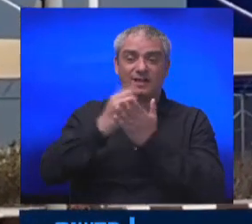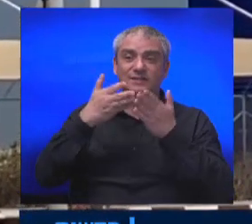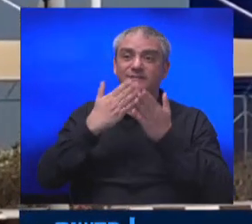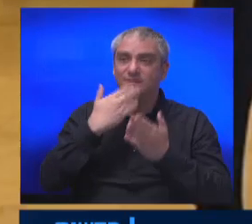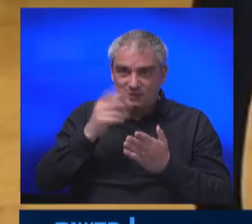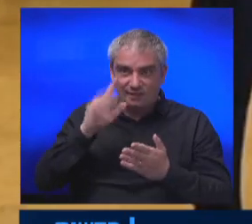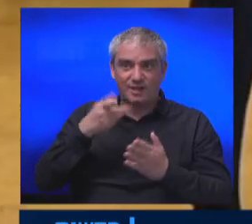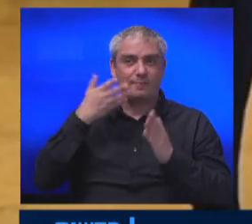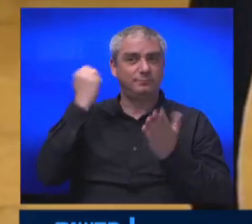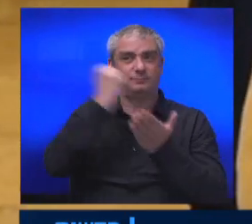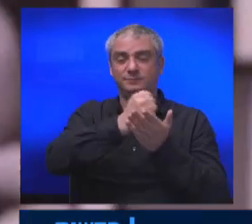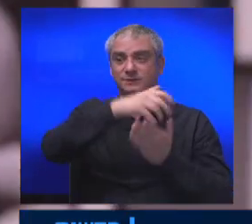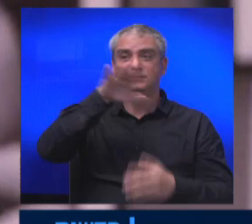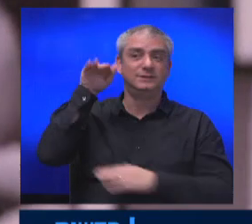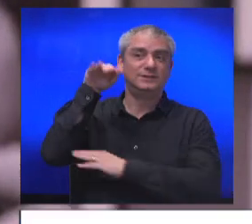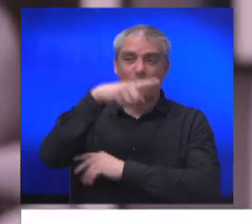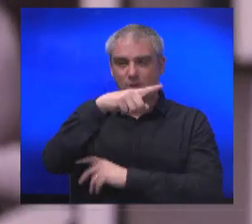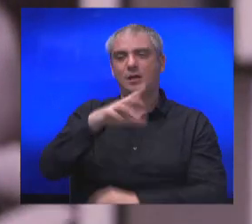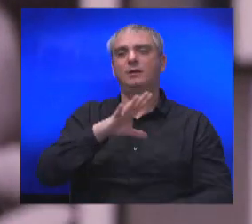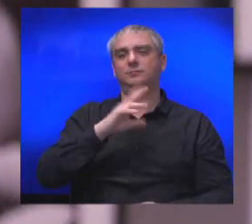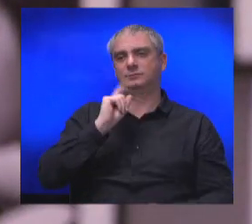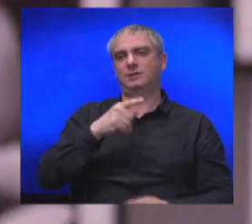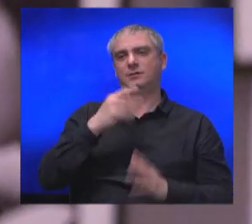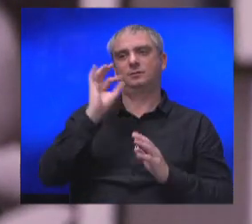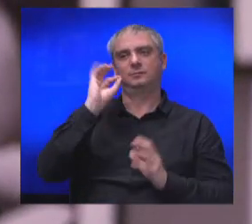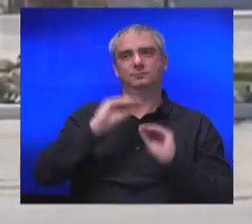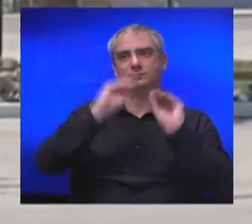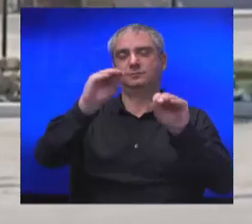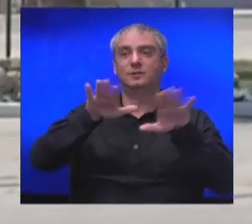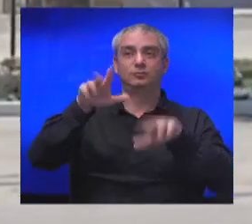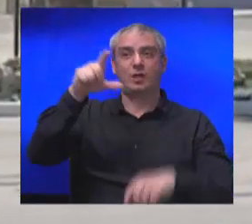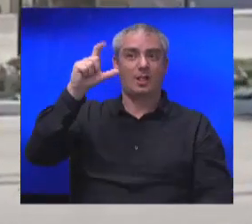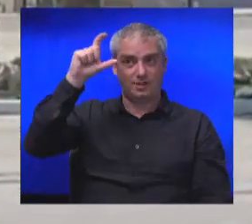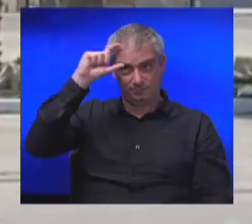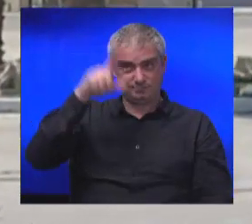בסעודיה הן איום שאמור לעבור לממשל ביידן, כנראה דרך ישראל.